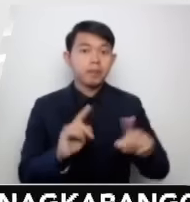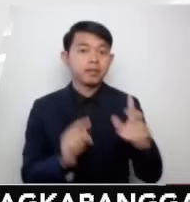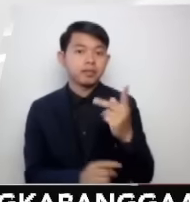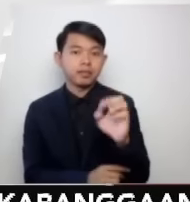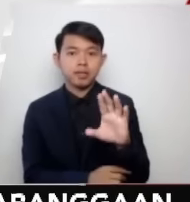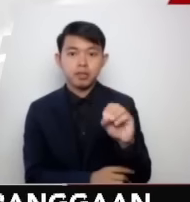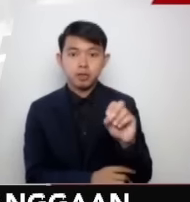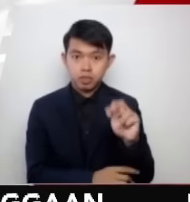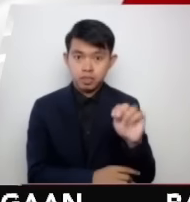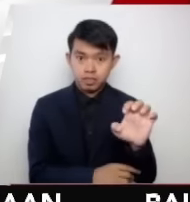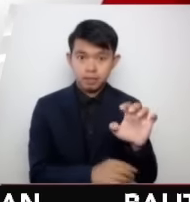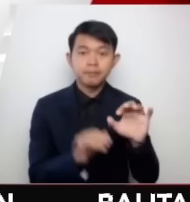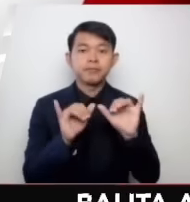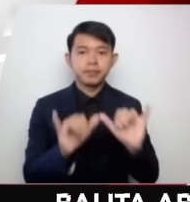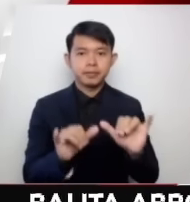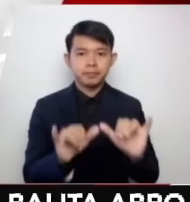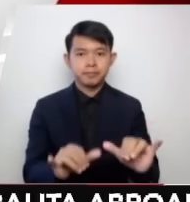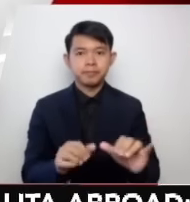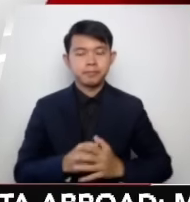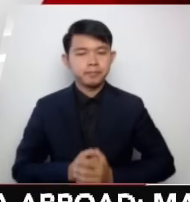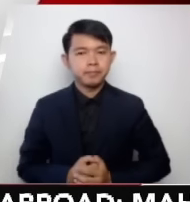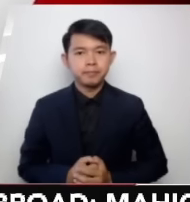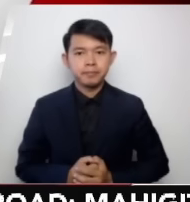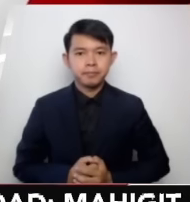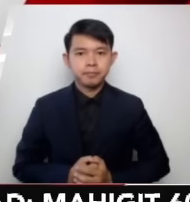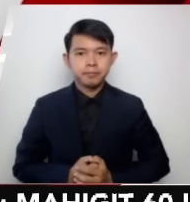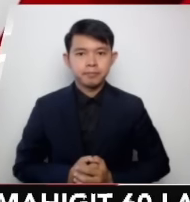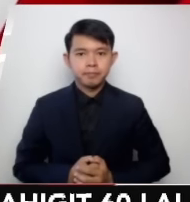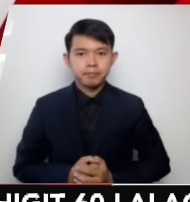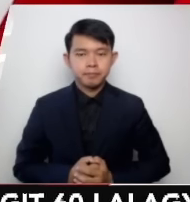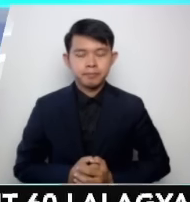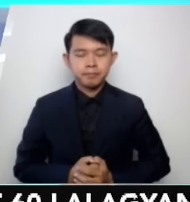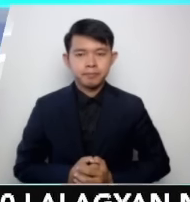Ito ang GMA Regional TV News.